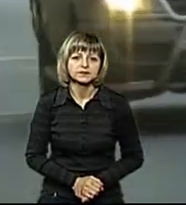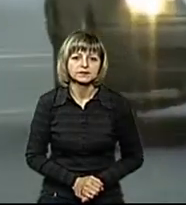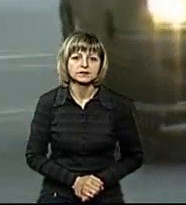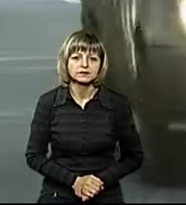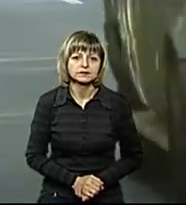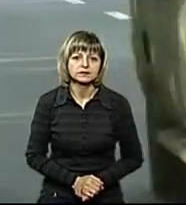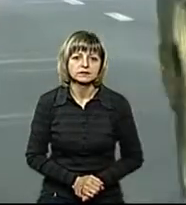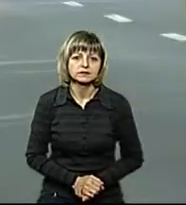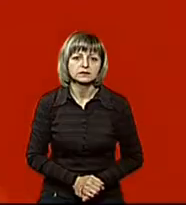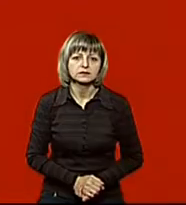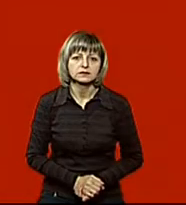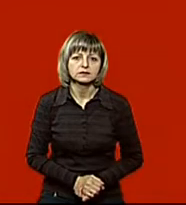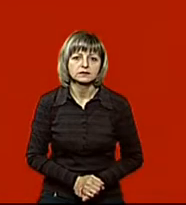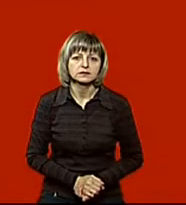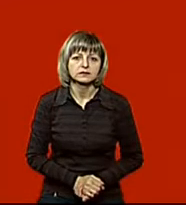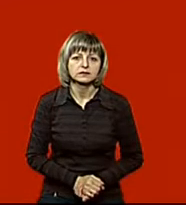Волинь.